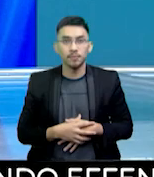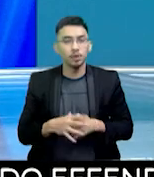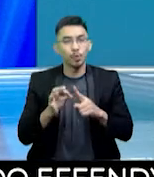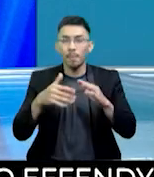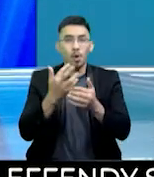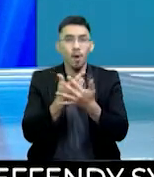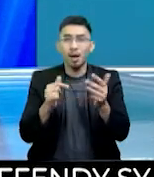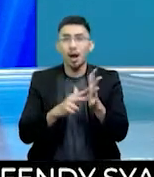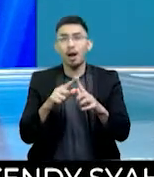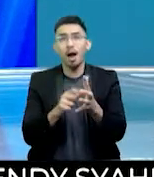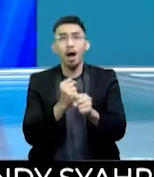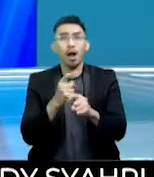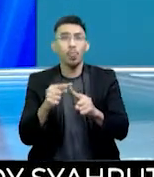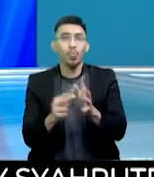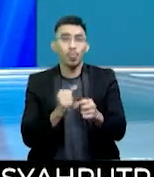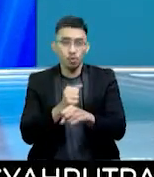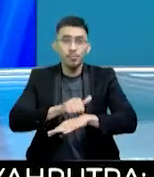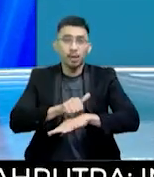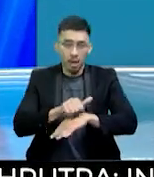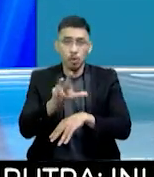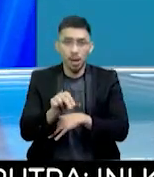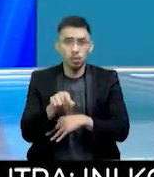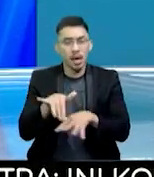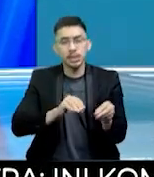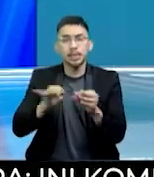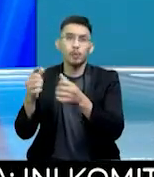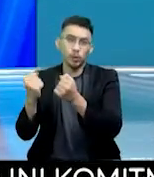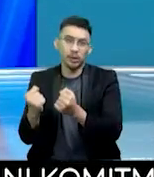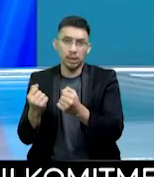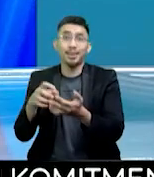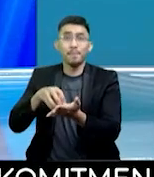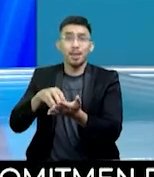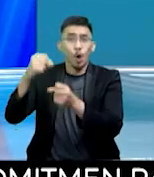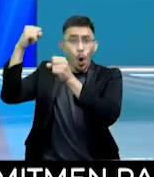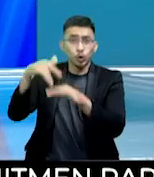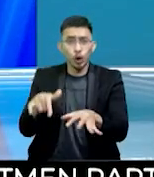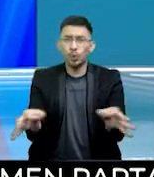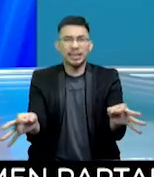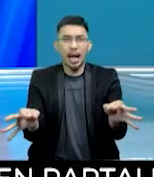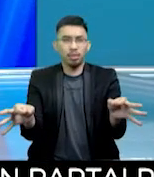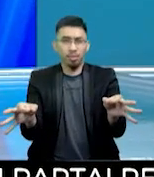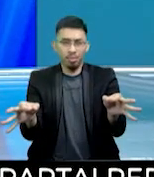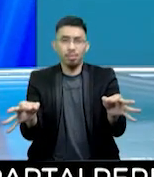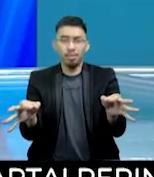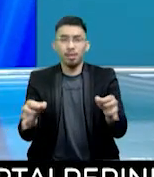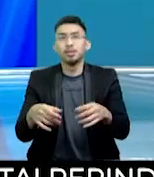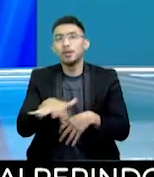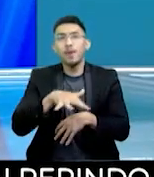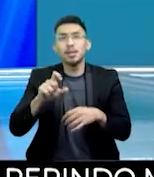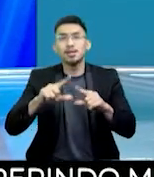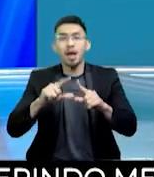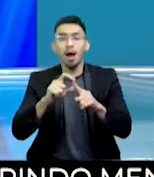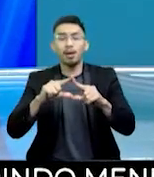Puluhan warga Dusun Nangtung, Desa Cierang di Sumedang, Jawa Barat masih mengungsi. Lokasi longsor berada tidak jauh dari jalan raya kawasan